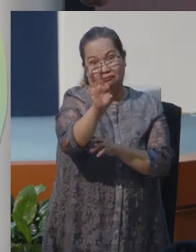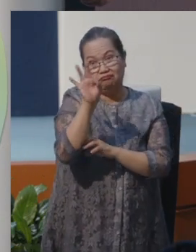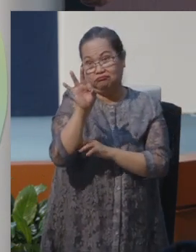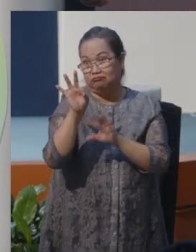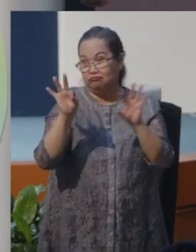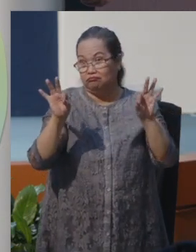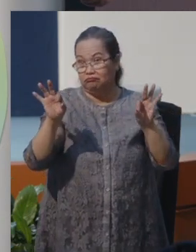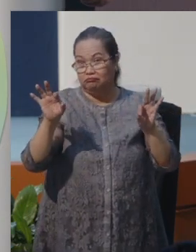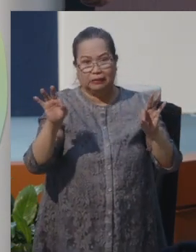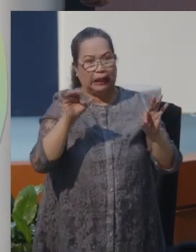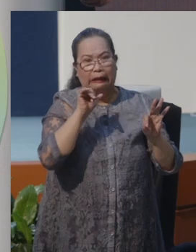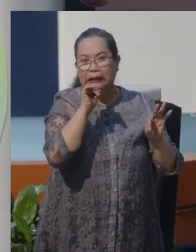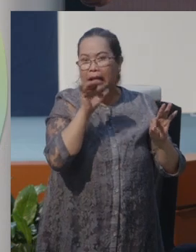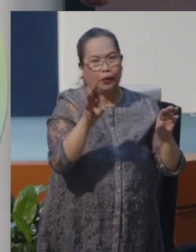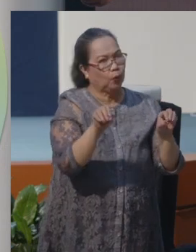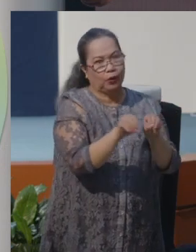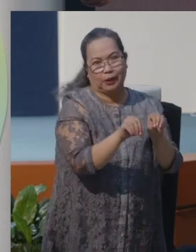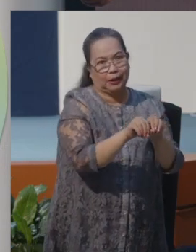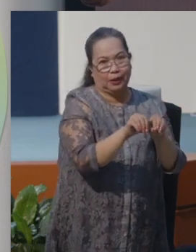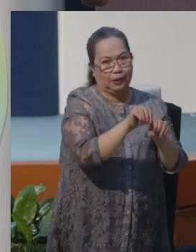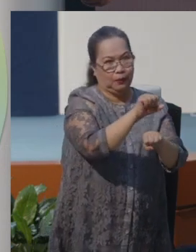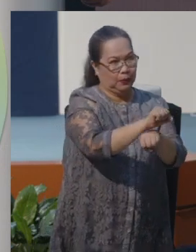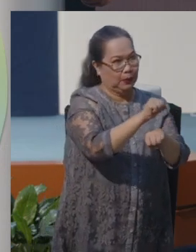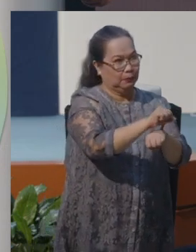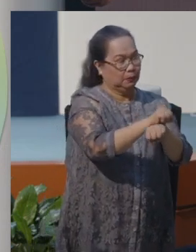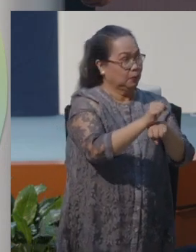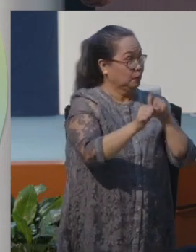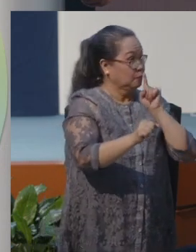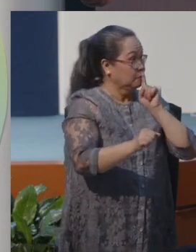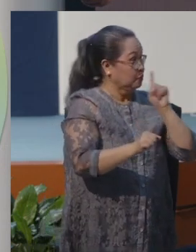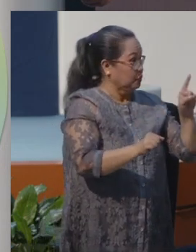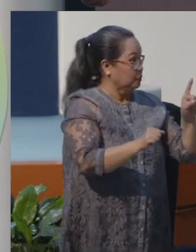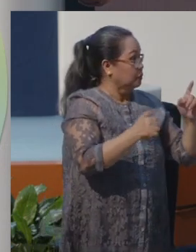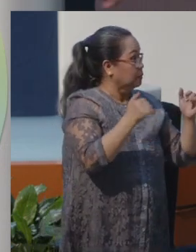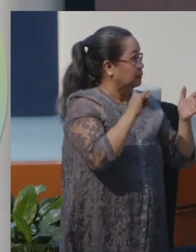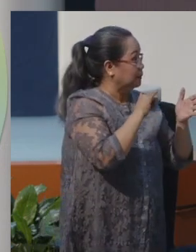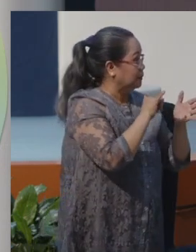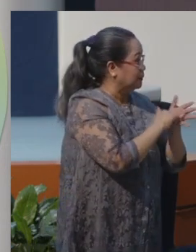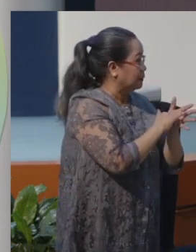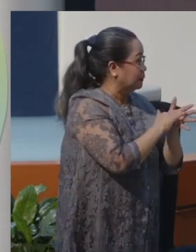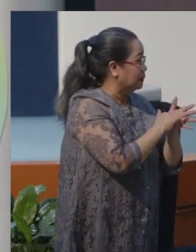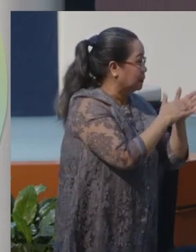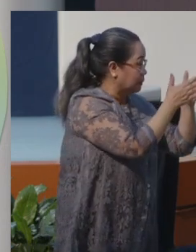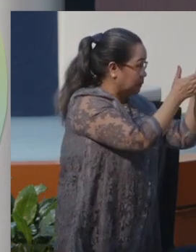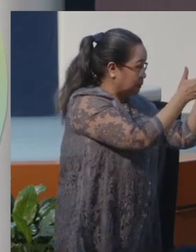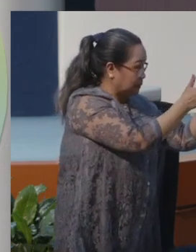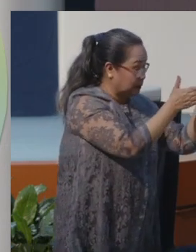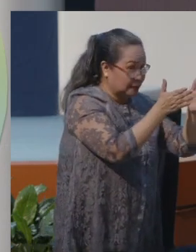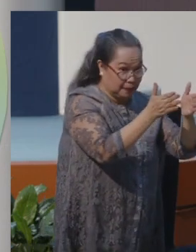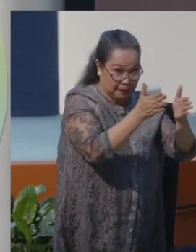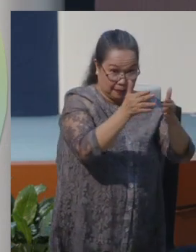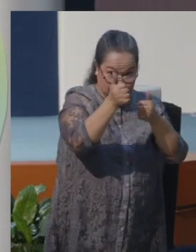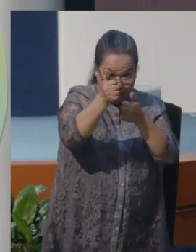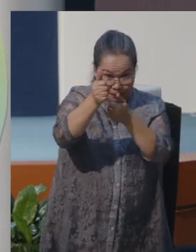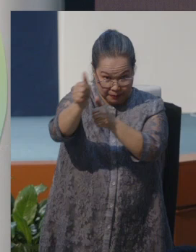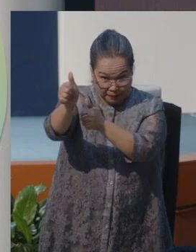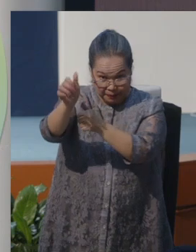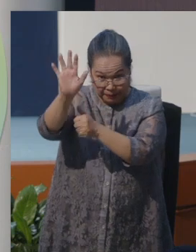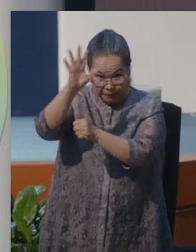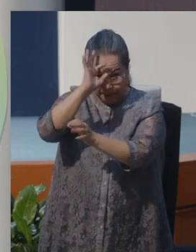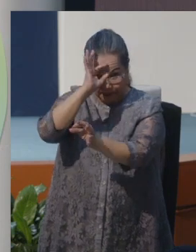di pangkaraniwan na gawain. Ganoon nga po ang pattern sa ating